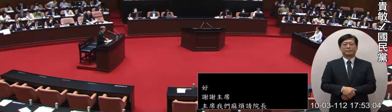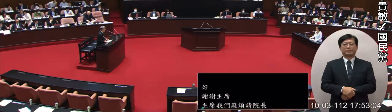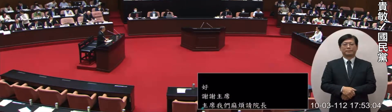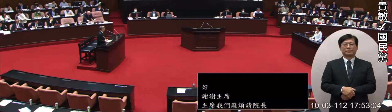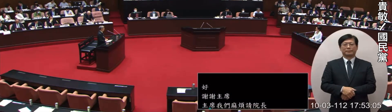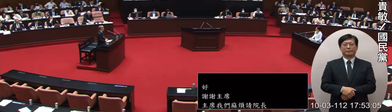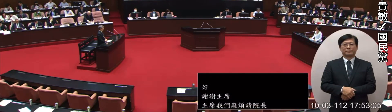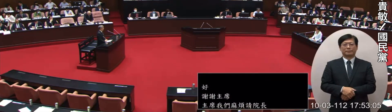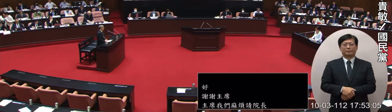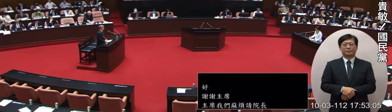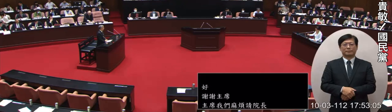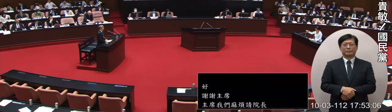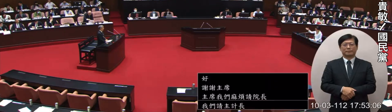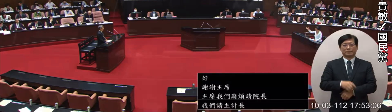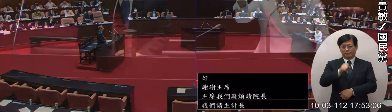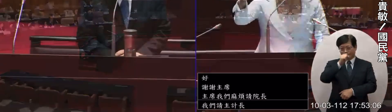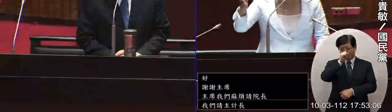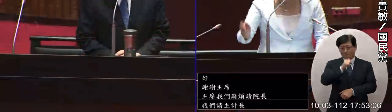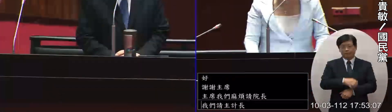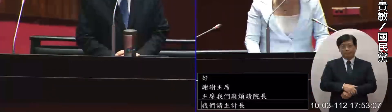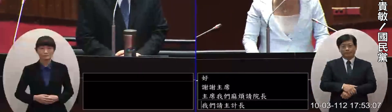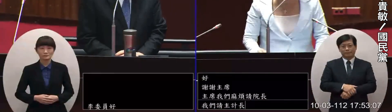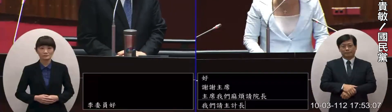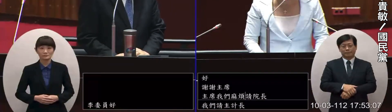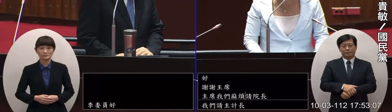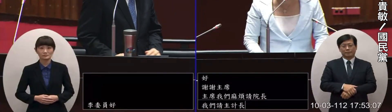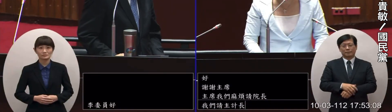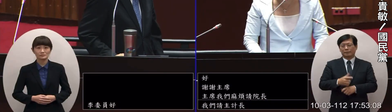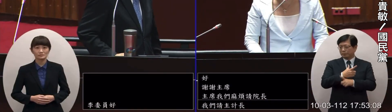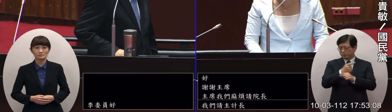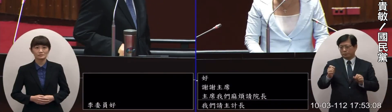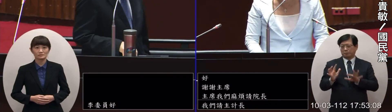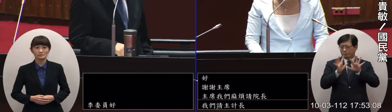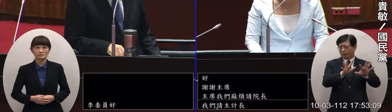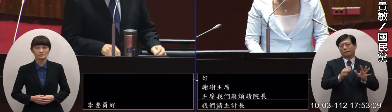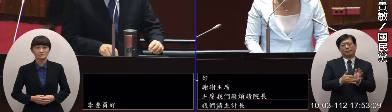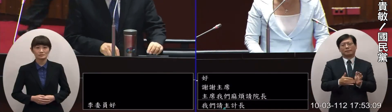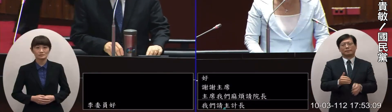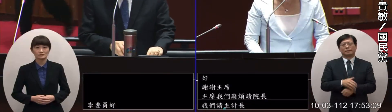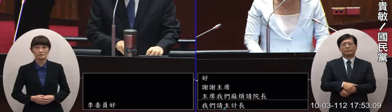议员好。 你好，那个我们请他都上吧，好吧？ 好。